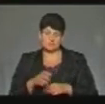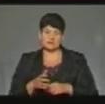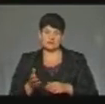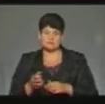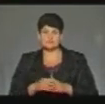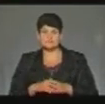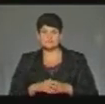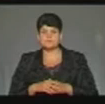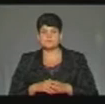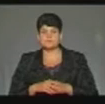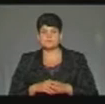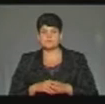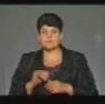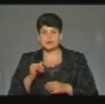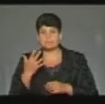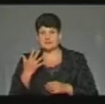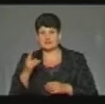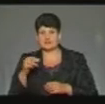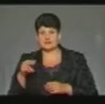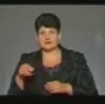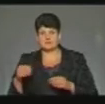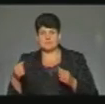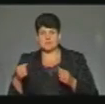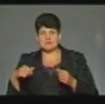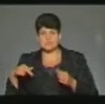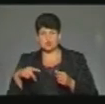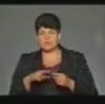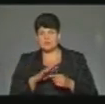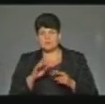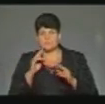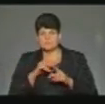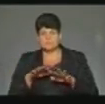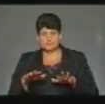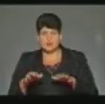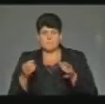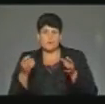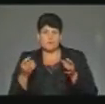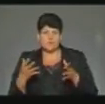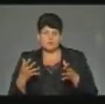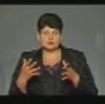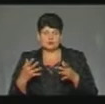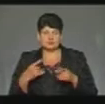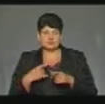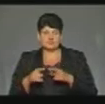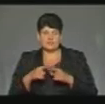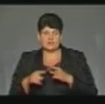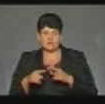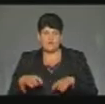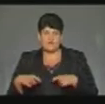І 5 ДТП – це пішоходи не в встановленому місті або просто швидко вибігли